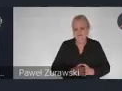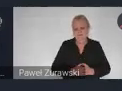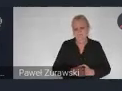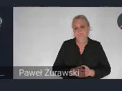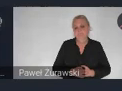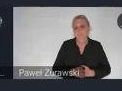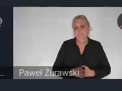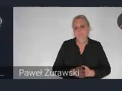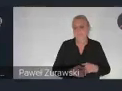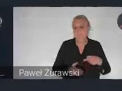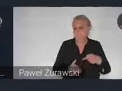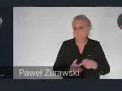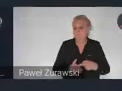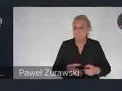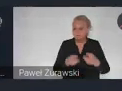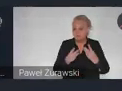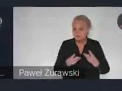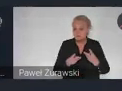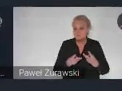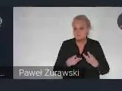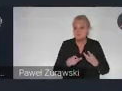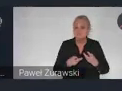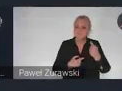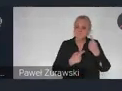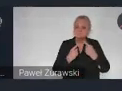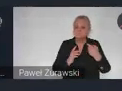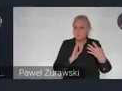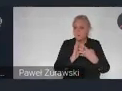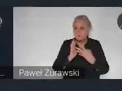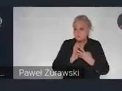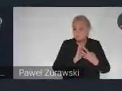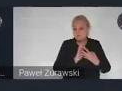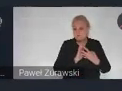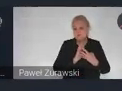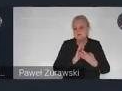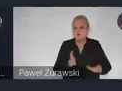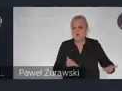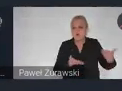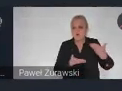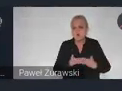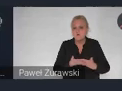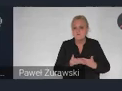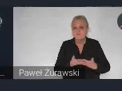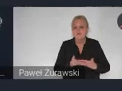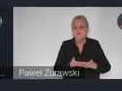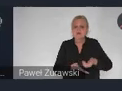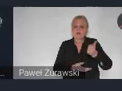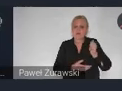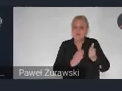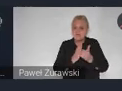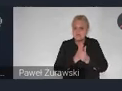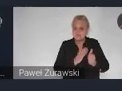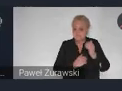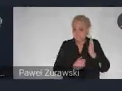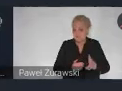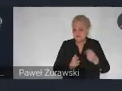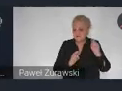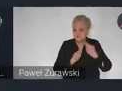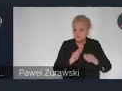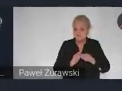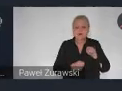co będzie istotne z punktu widzenia oceny oferty przez eksperta należy zwrócić